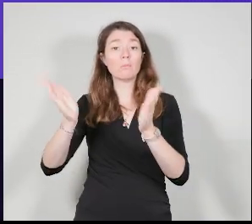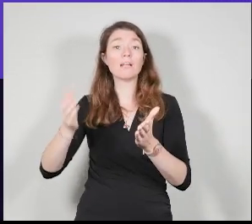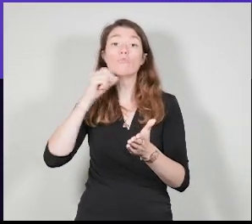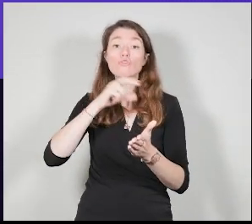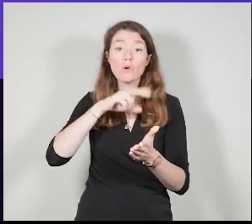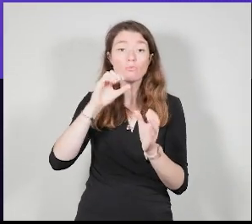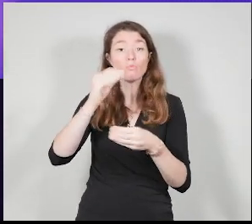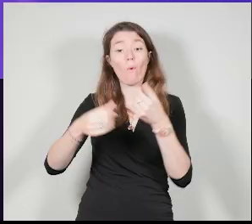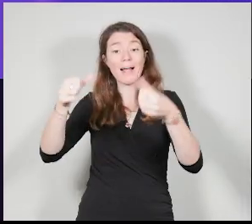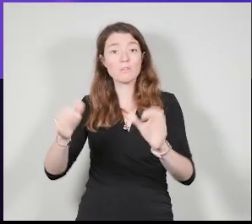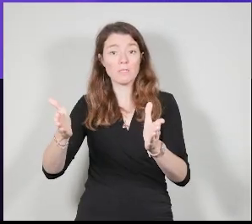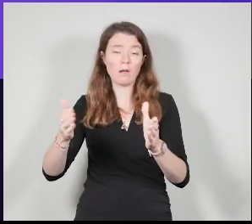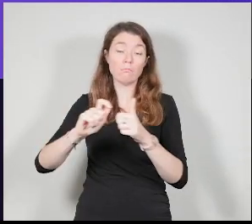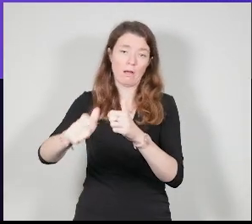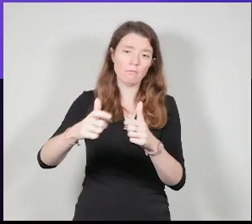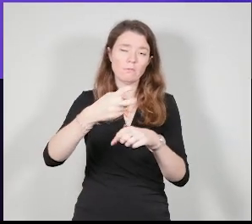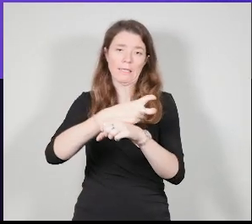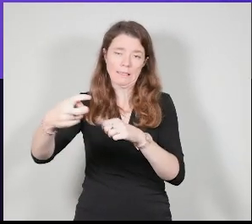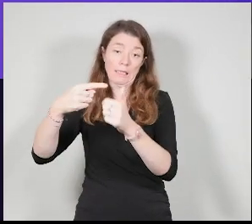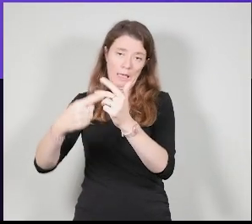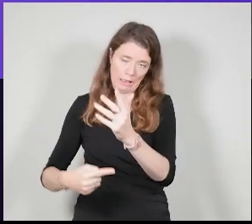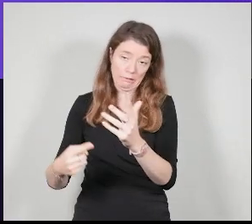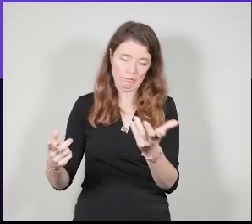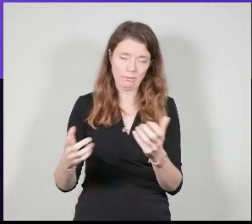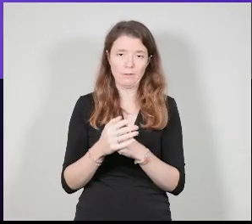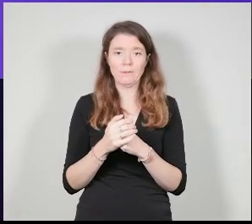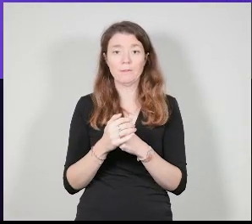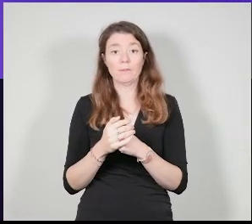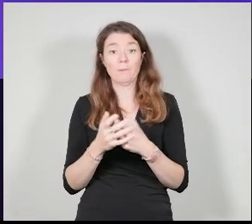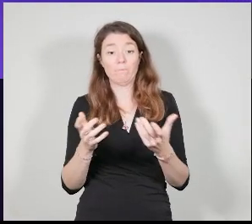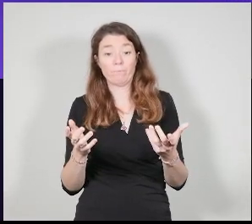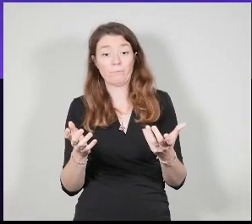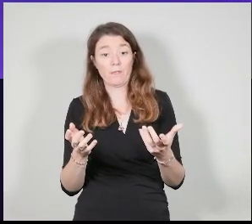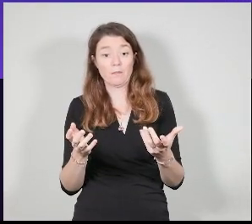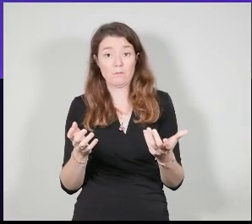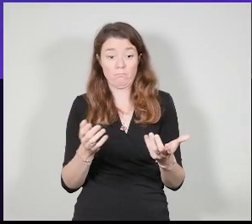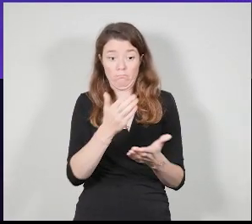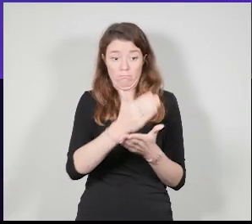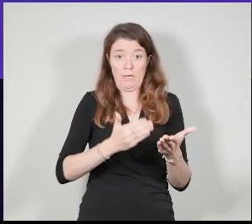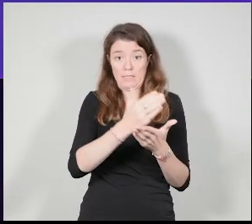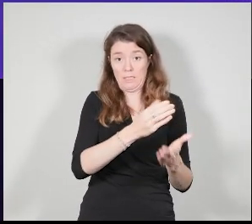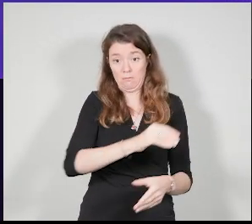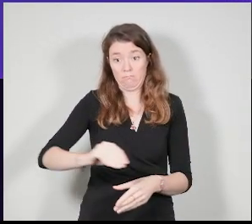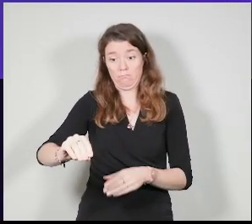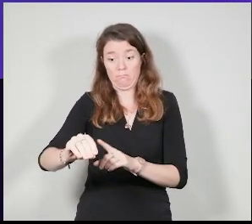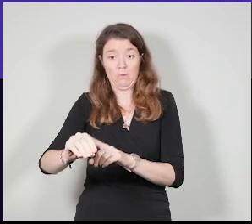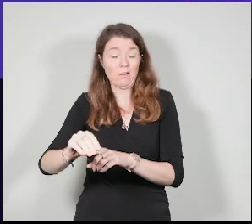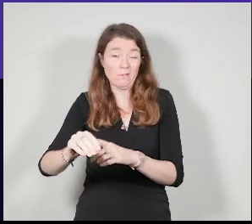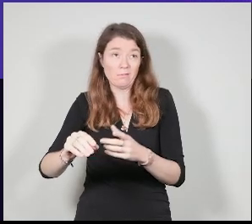hospitalisée avec tous les risques qui sont associés à ce passage à l'hôpital, et dont une partie donc aurait pu, je